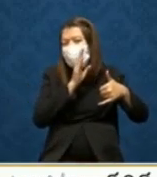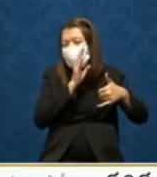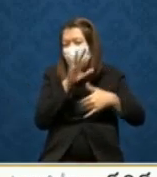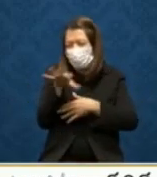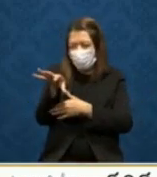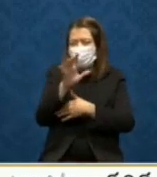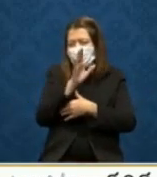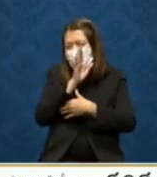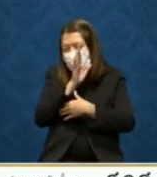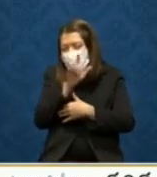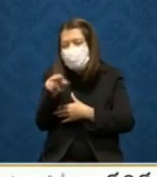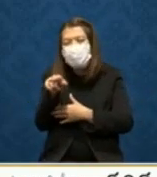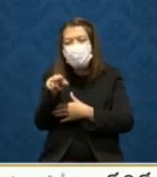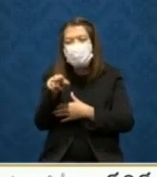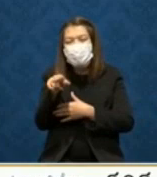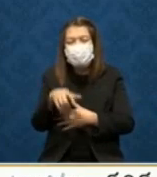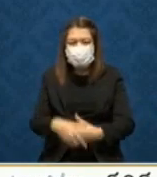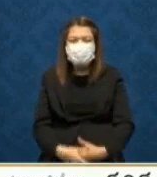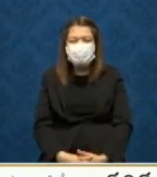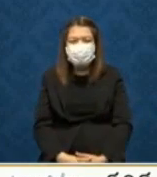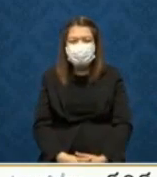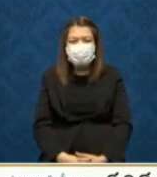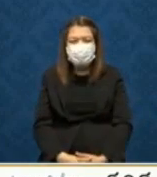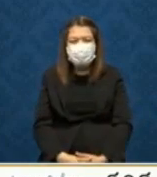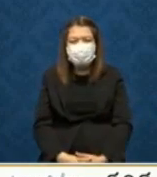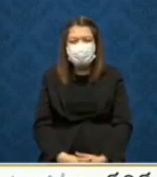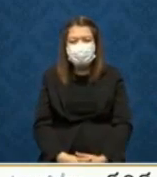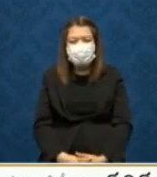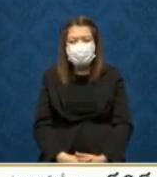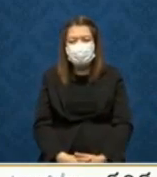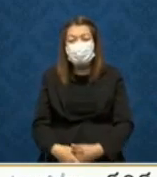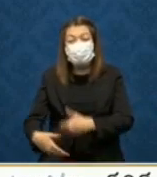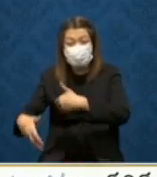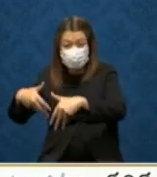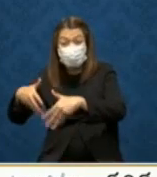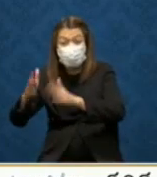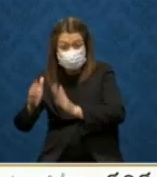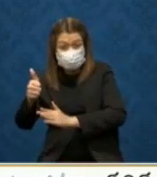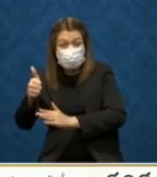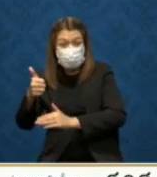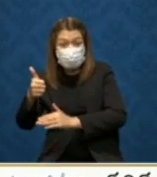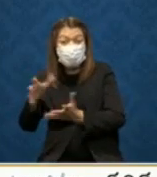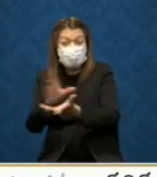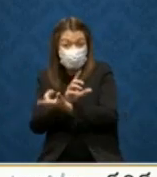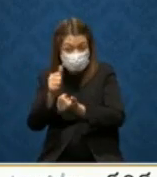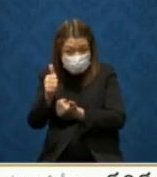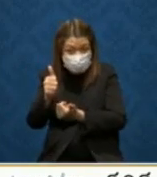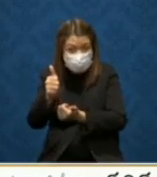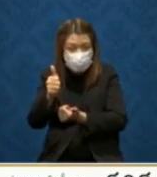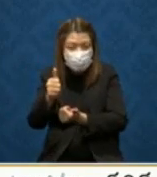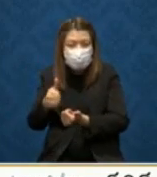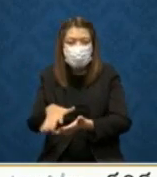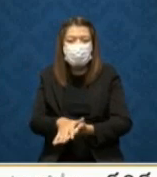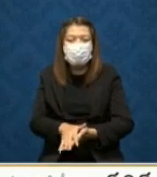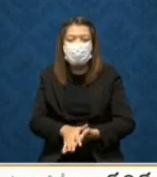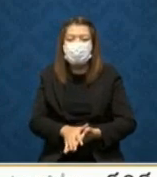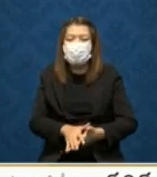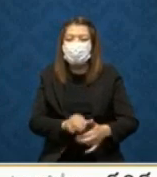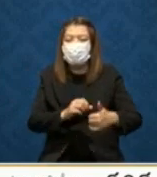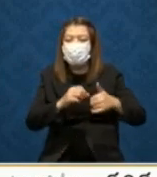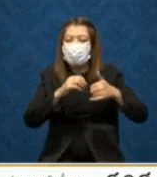หลอกลูกถามว่าลูกจะเป็นคนดีได้ยังไงแล้วสังคมมันจะดีได้ยังไงเมื่อพ่อเป็นคนเลว